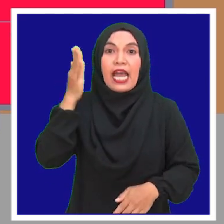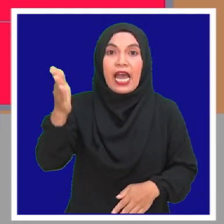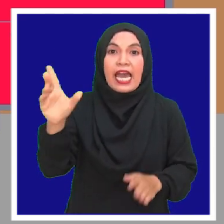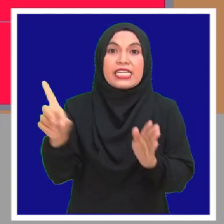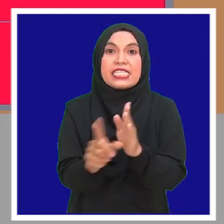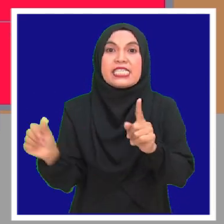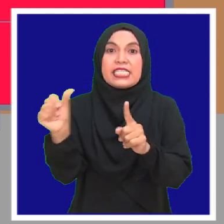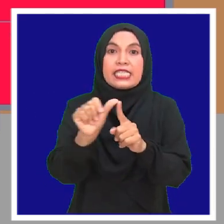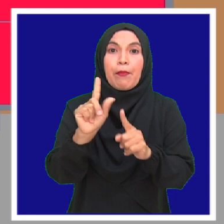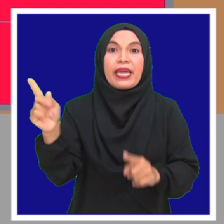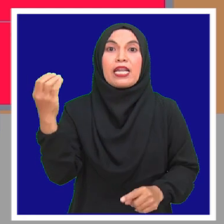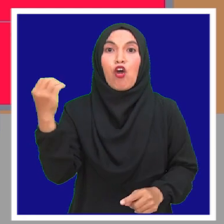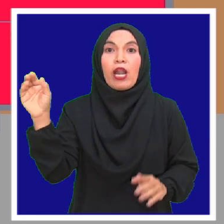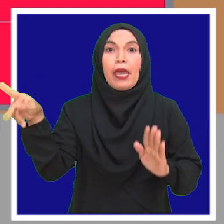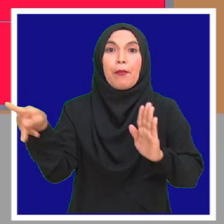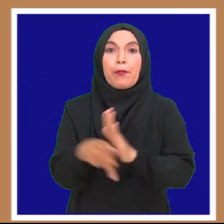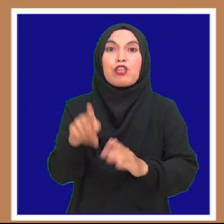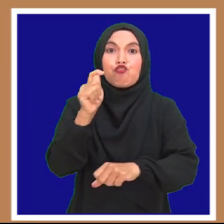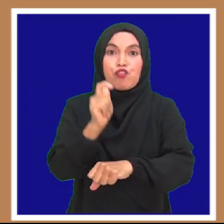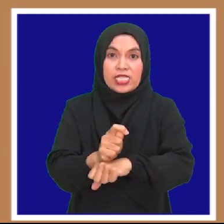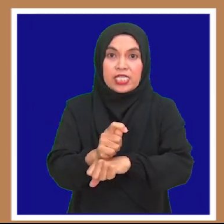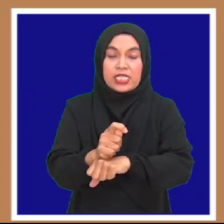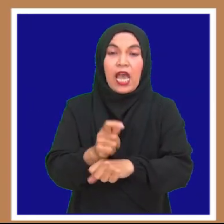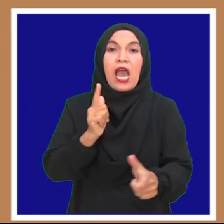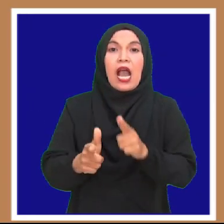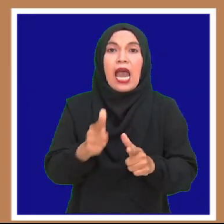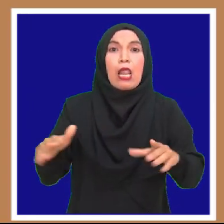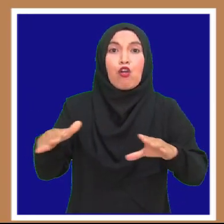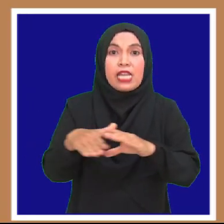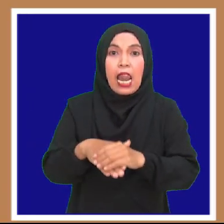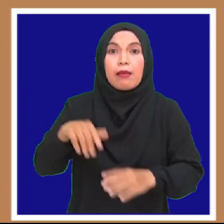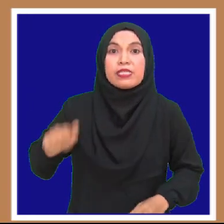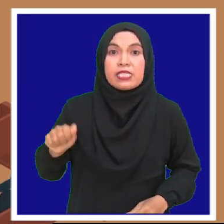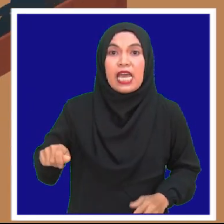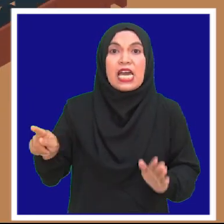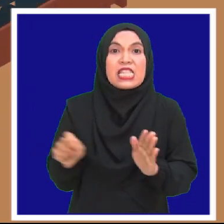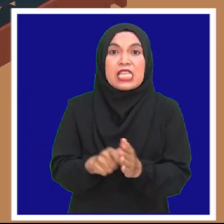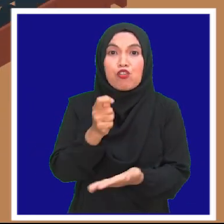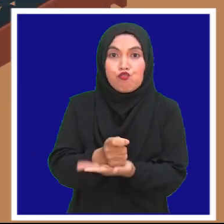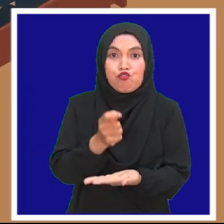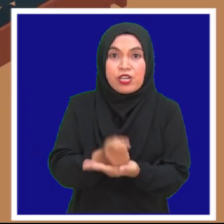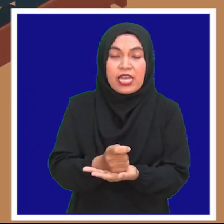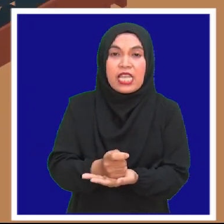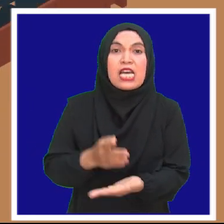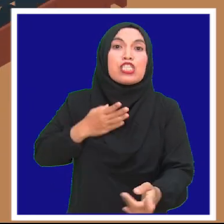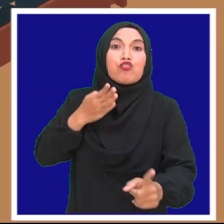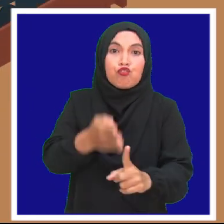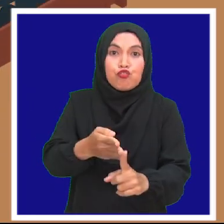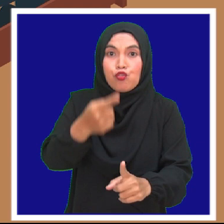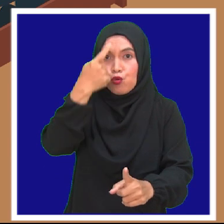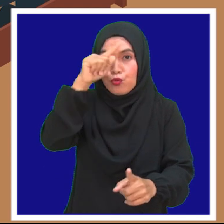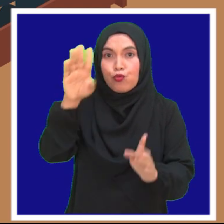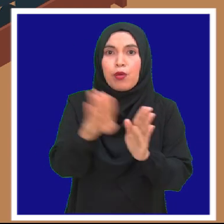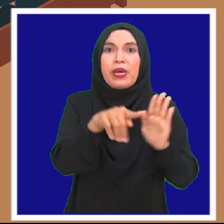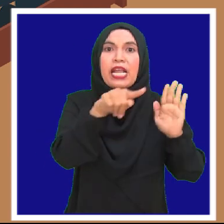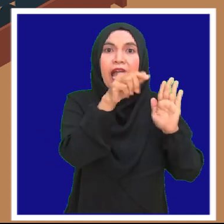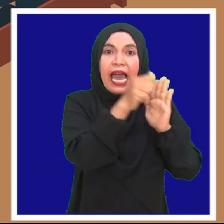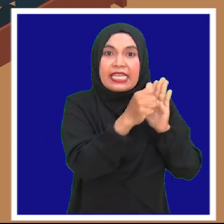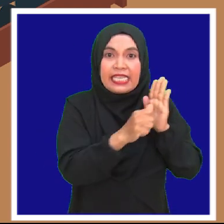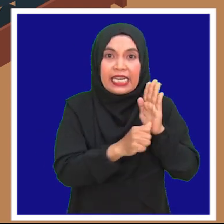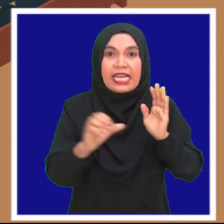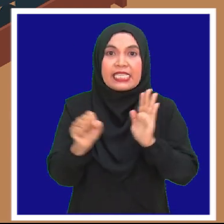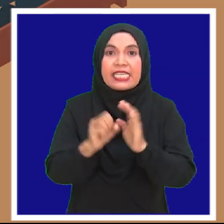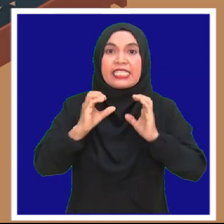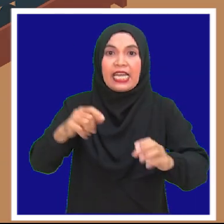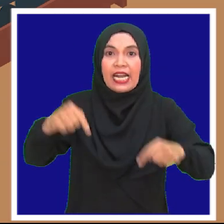kadaftar. Pikeun terdakwa atanapi termohon, surat panggilan pengadilan bakal ditepikeun ku pajabat